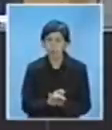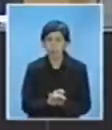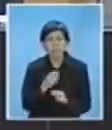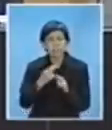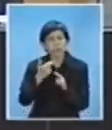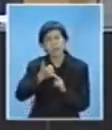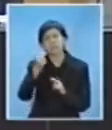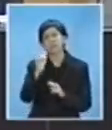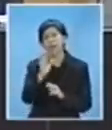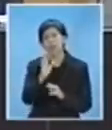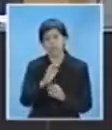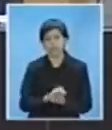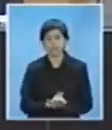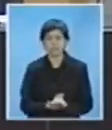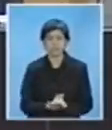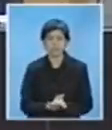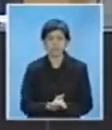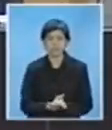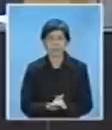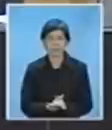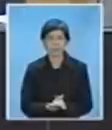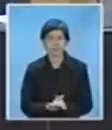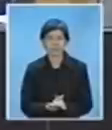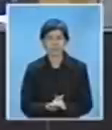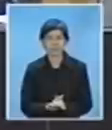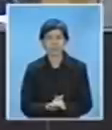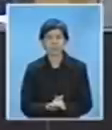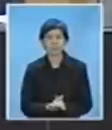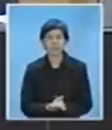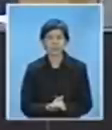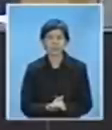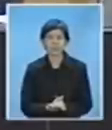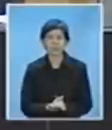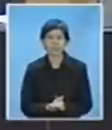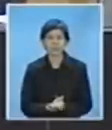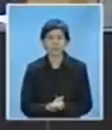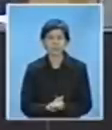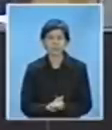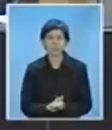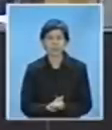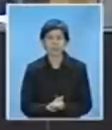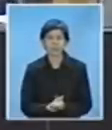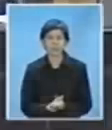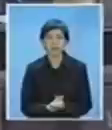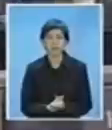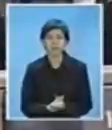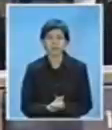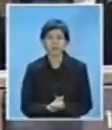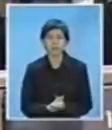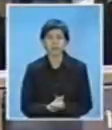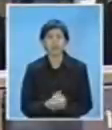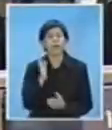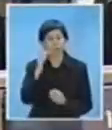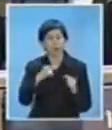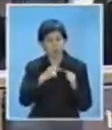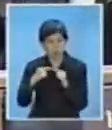งอย่างนั้นอีกนะครับ ในมุมหน้าเหลี่ยมก็ได้ครับ เชิญครับ ค่ะก็งั้นดิฉันก็จะอภิปร